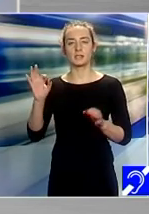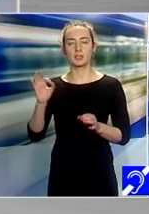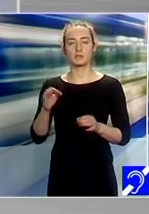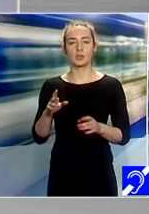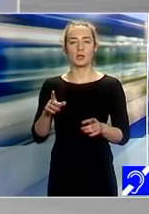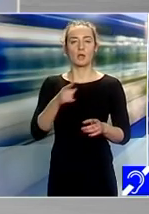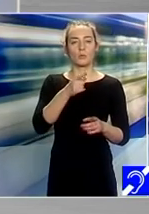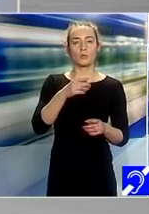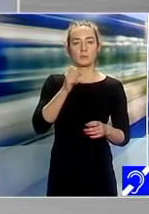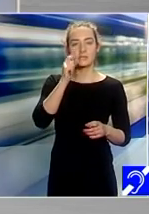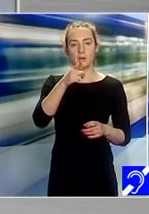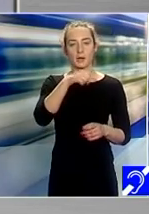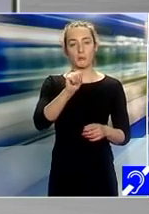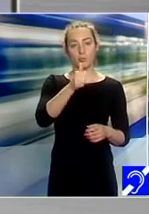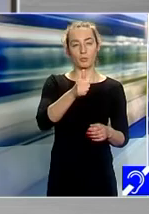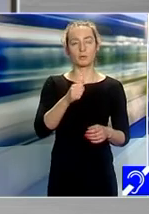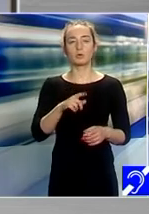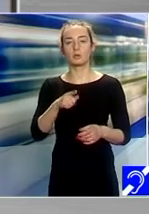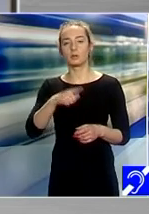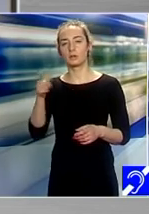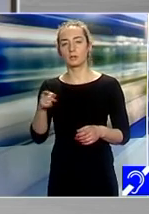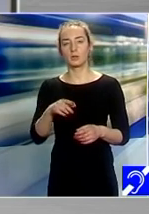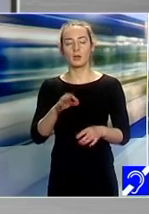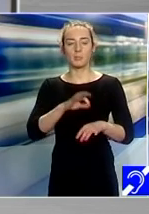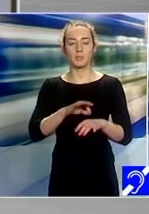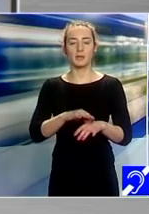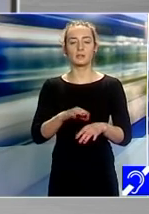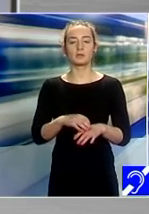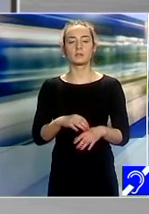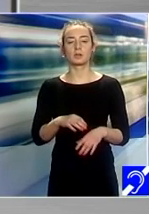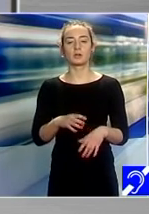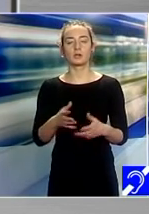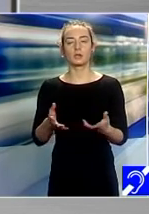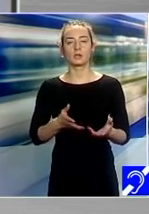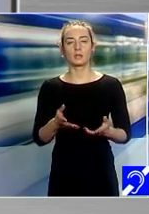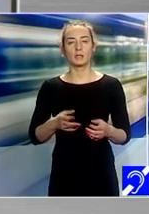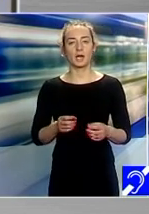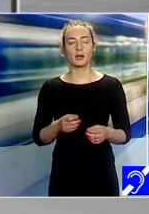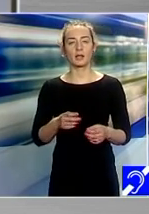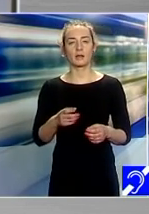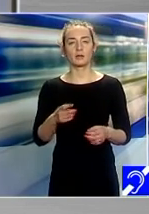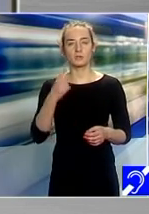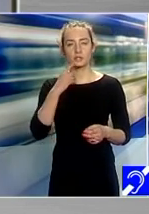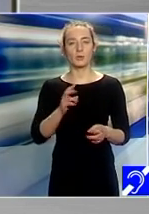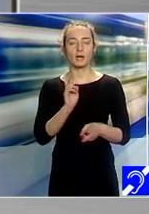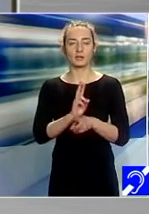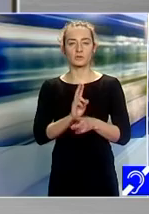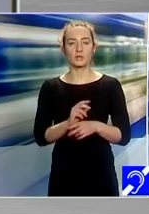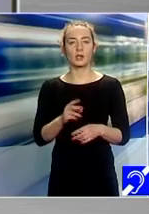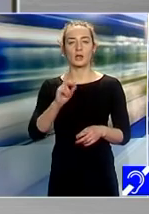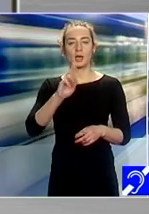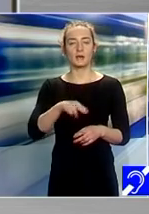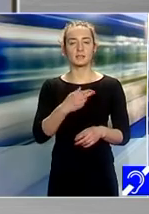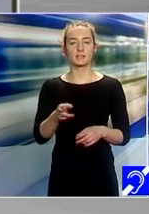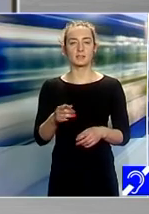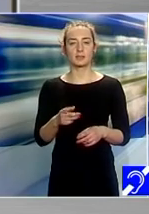subiective. Cum ți se pare această reconstrucție? Colectivul, medicii care contribuie la îngrijire, știu eu, asistentele, cei din jur, și asta